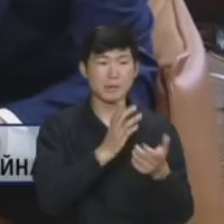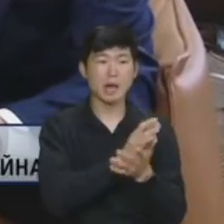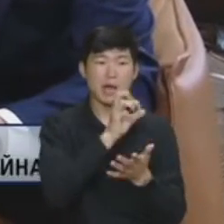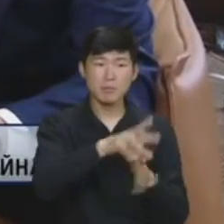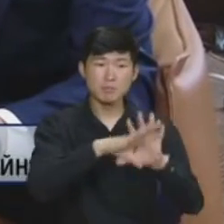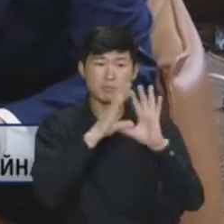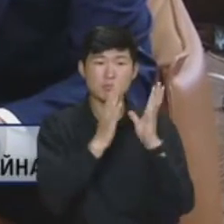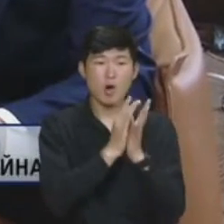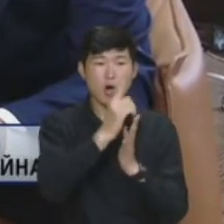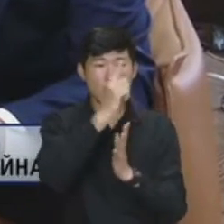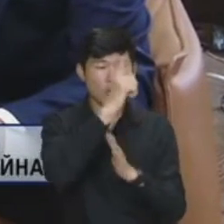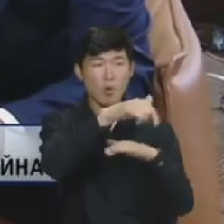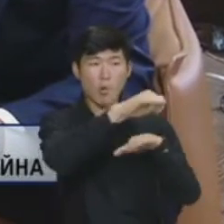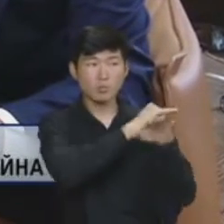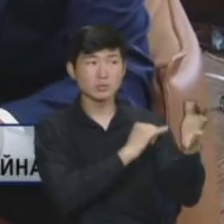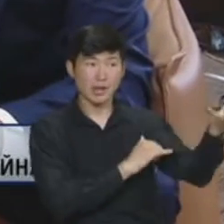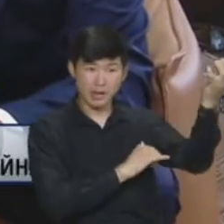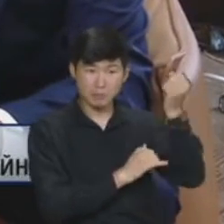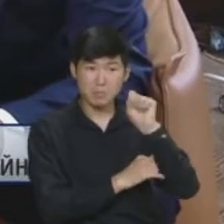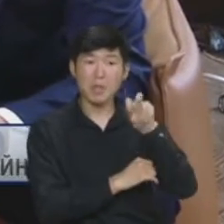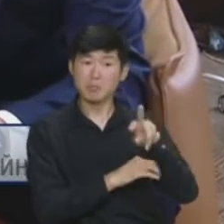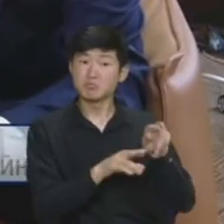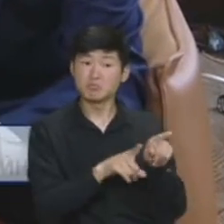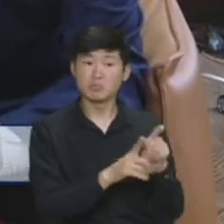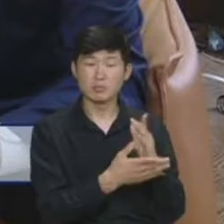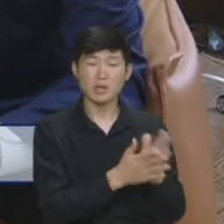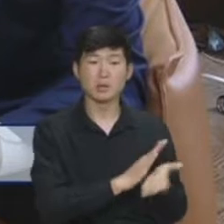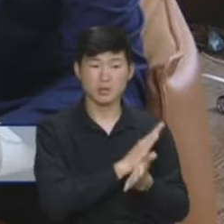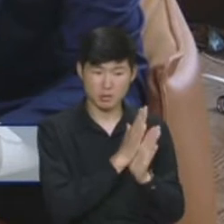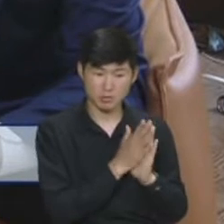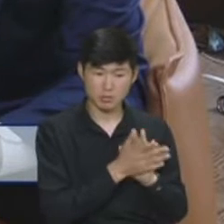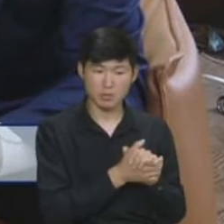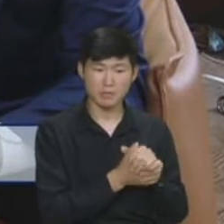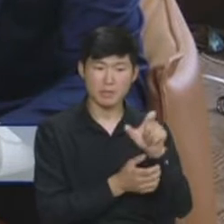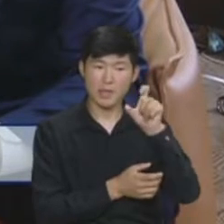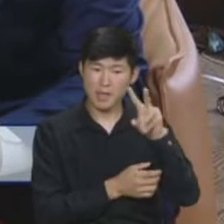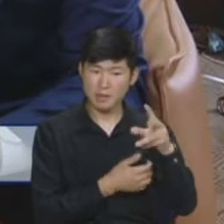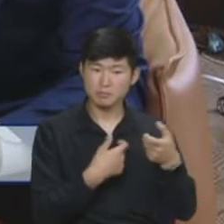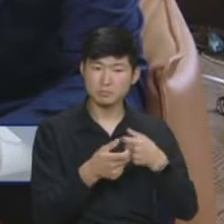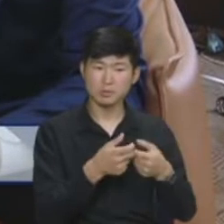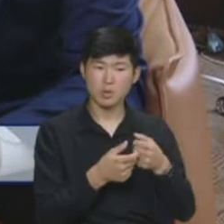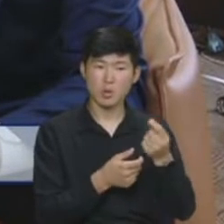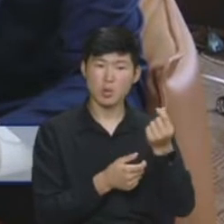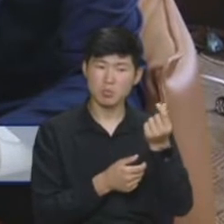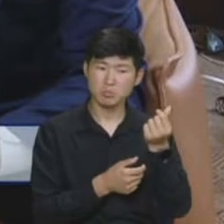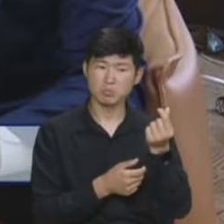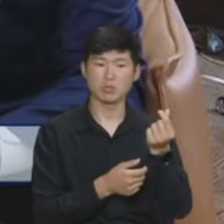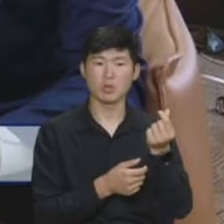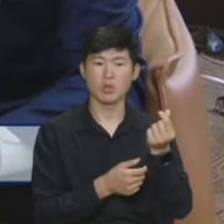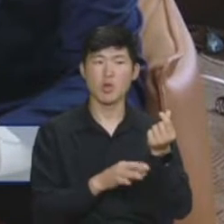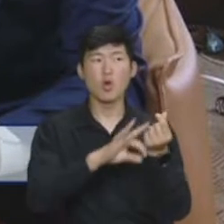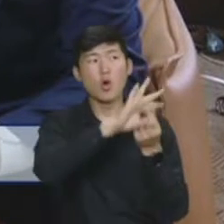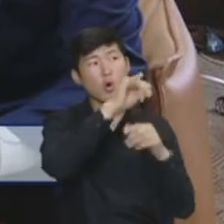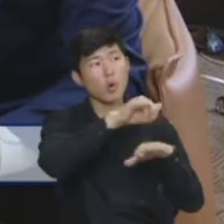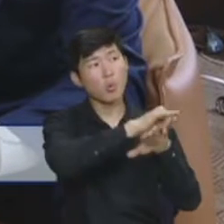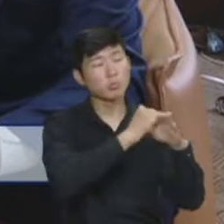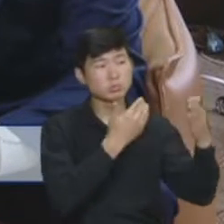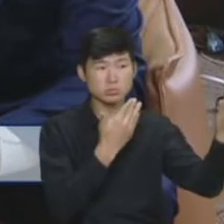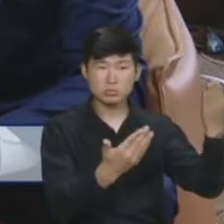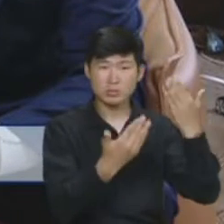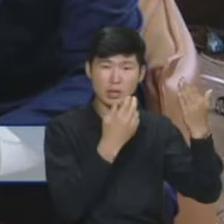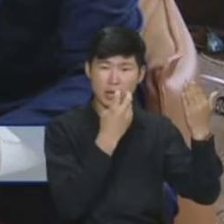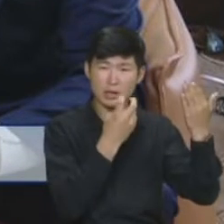юмнуудын дийлэнх нь Орос Албаны улсаас орж ирдэг юм шиг байна. Тэгээд эми бүтээгдэхүүний үн ханшин чухам одоо бусад улс орнуудтай